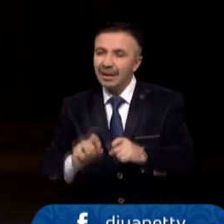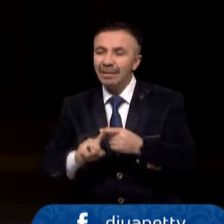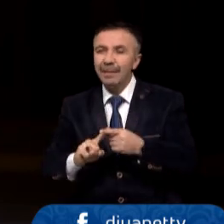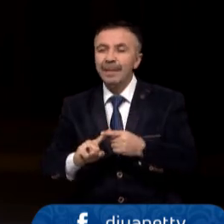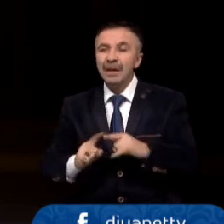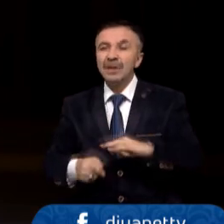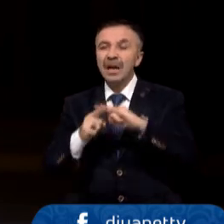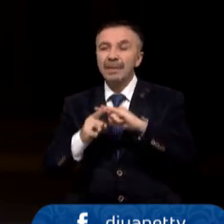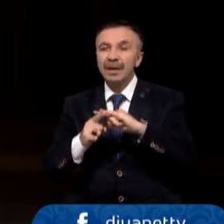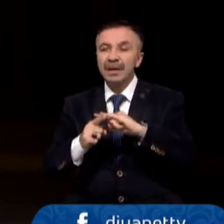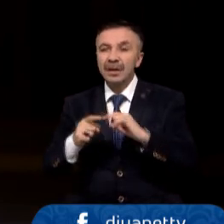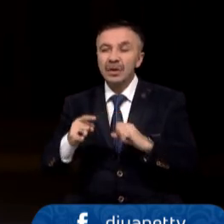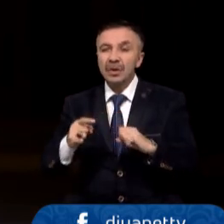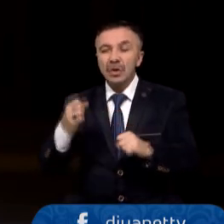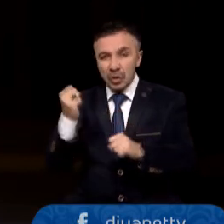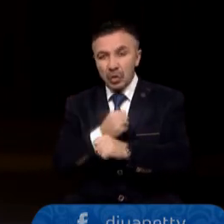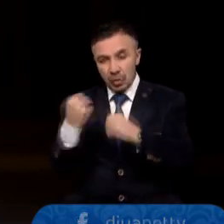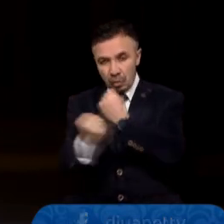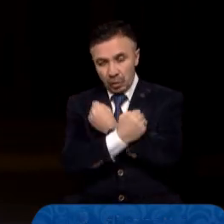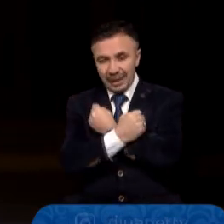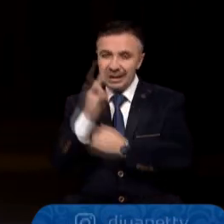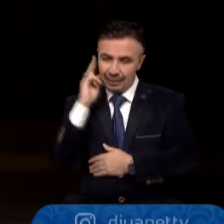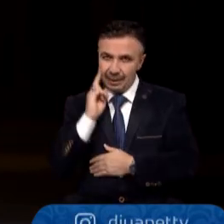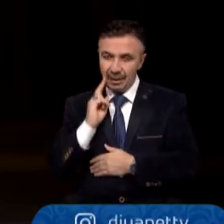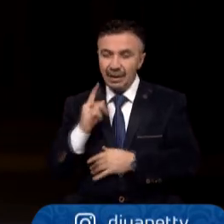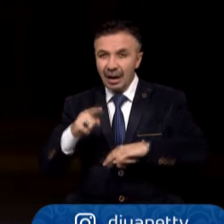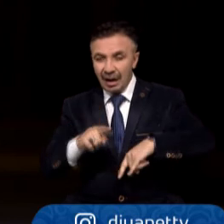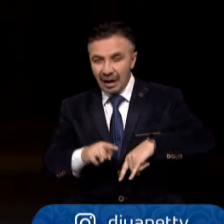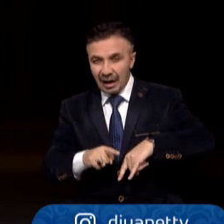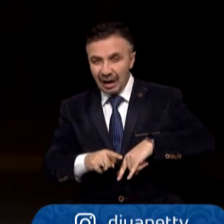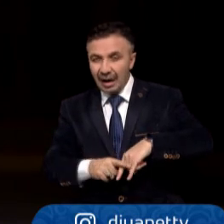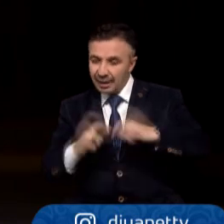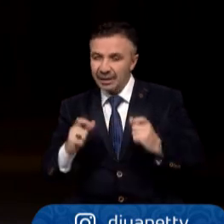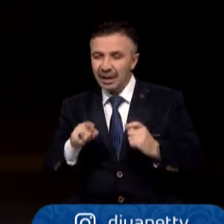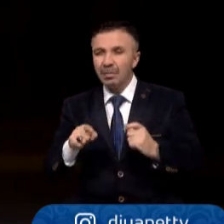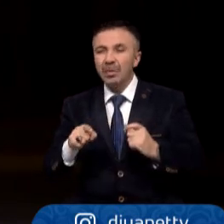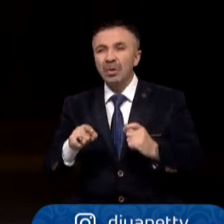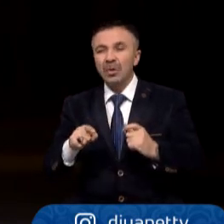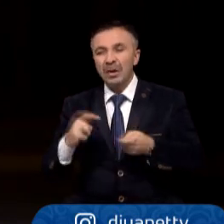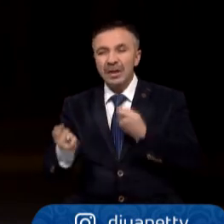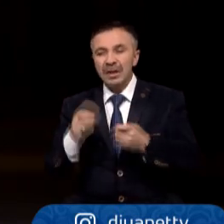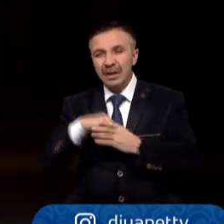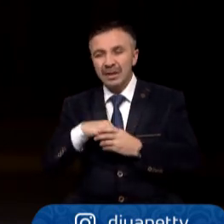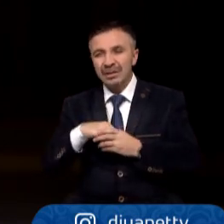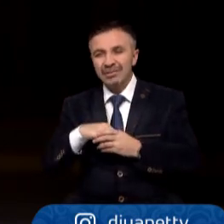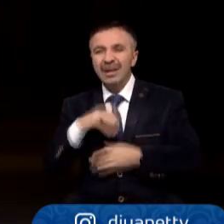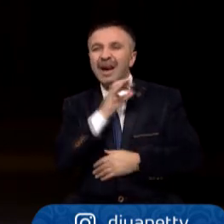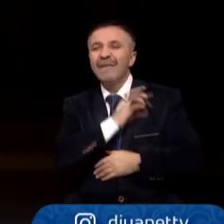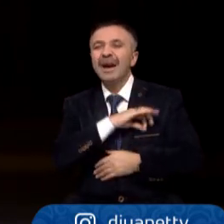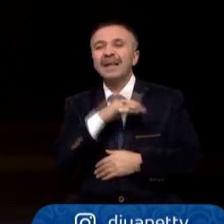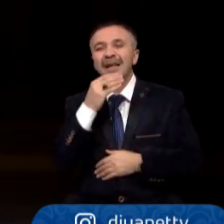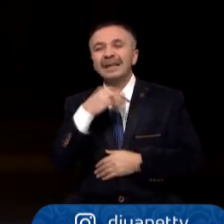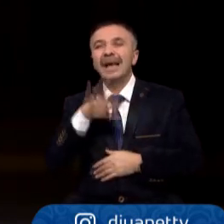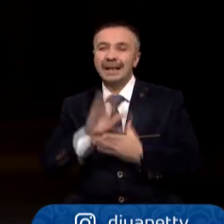Feth etmek ve Kabe putlardan temizlemek tek Habeşistan bu iş için elverişli bir